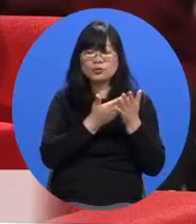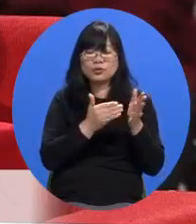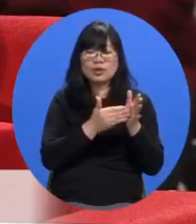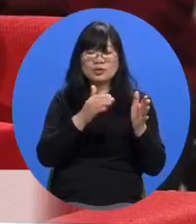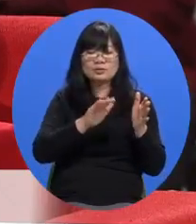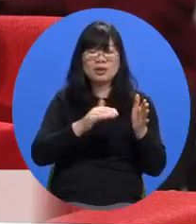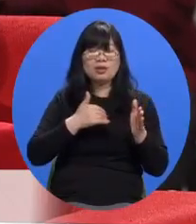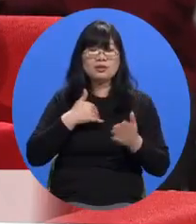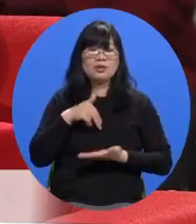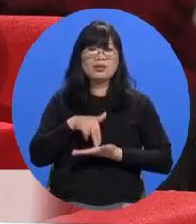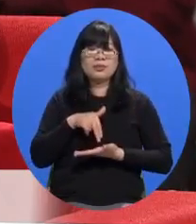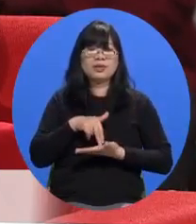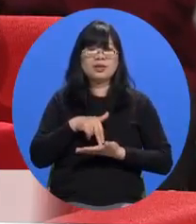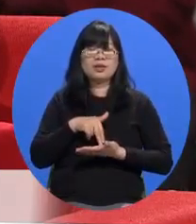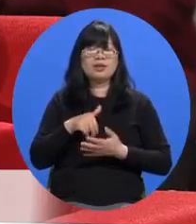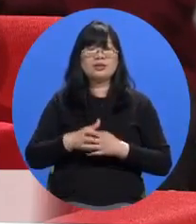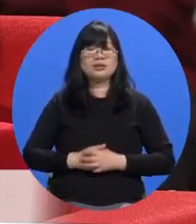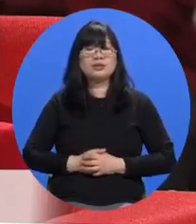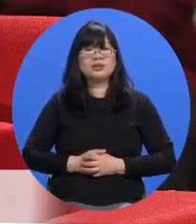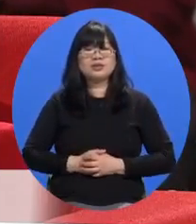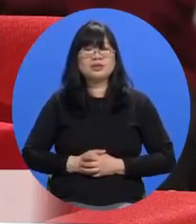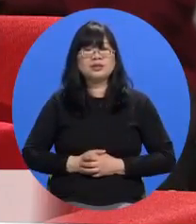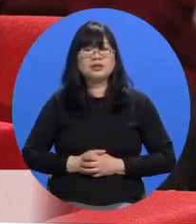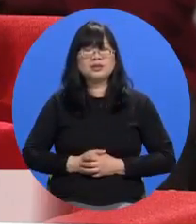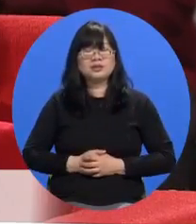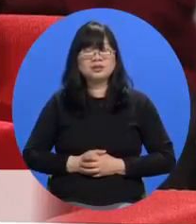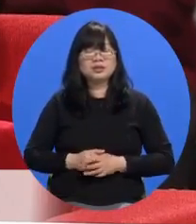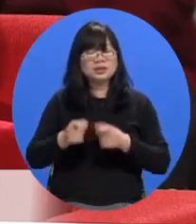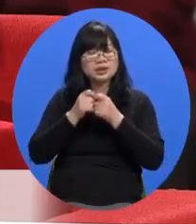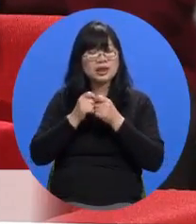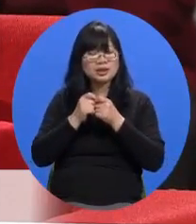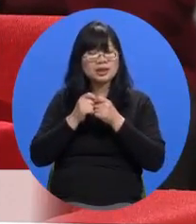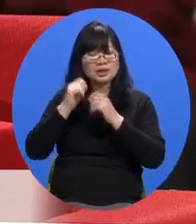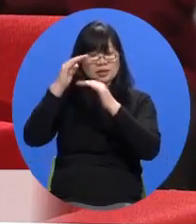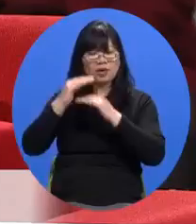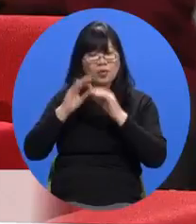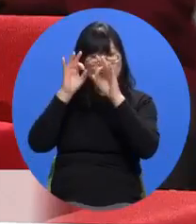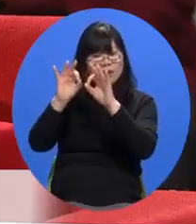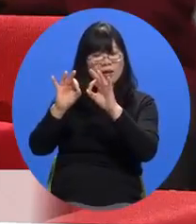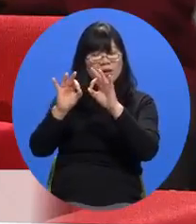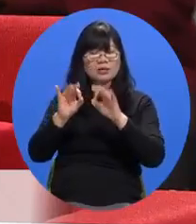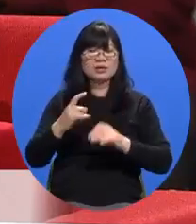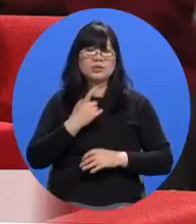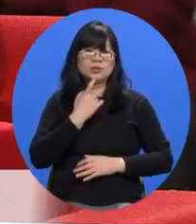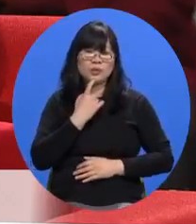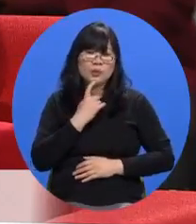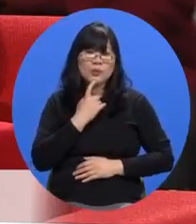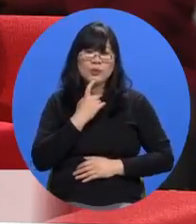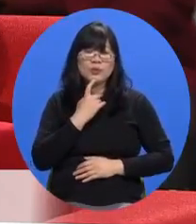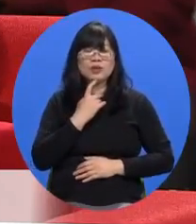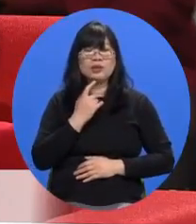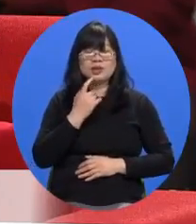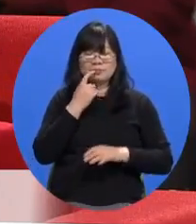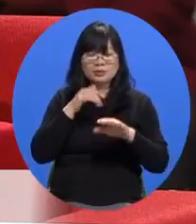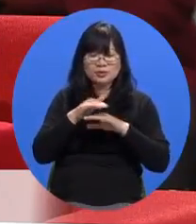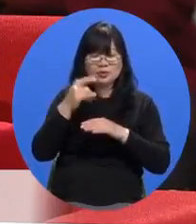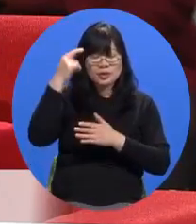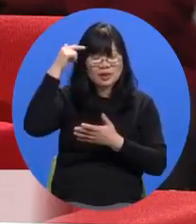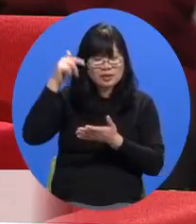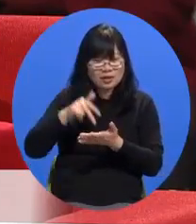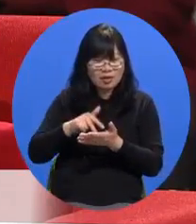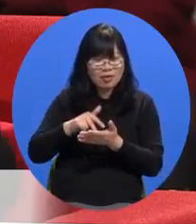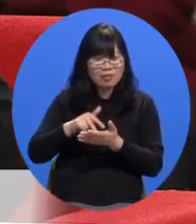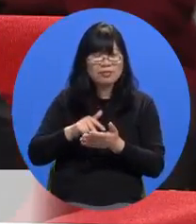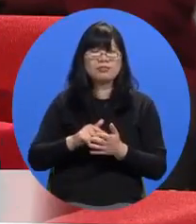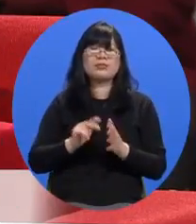네네. 저는 지금 현재 학운위의 그런 상황을 자세히 볼 때 네. 정말 이게 독재적이고 어떤 민주적인 관점에서 이걸 봐야